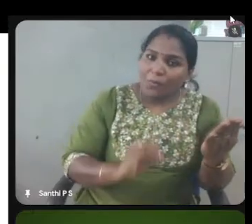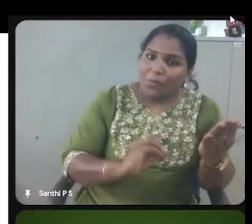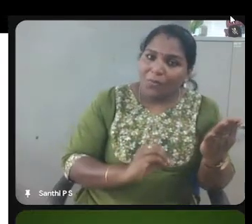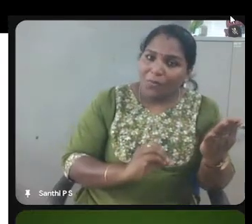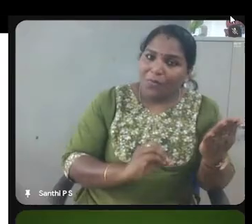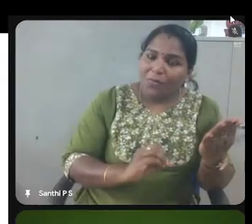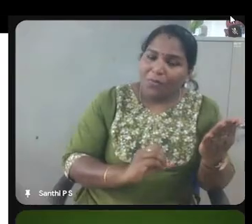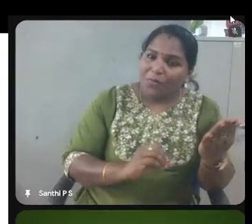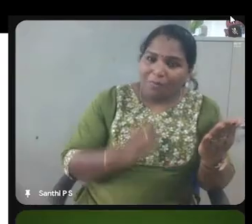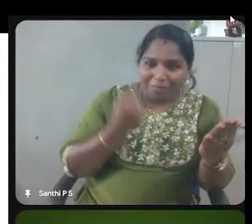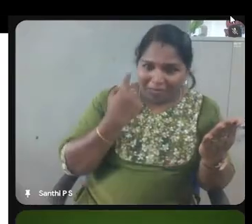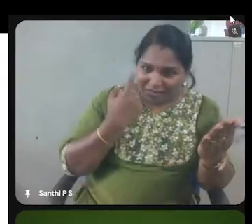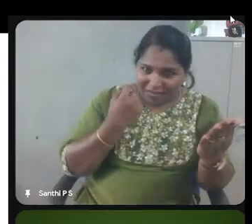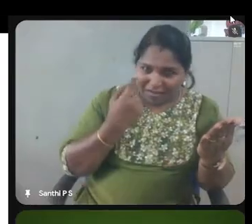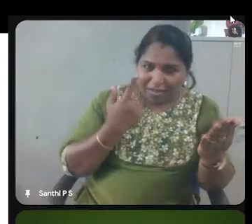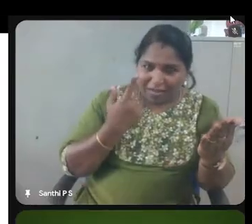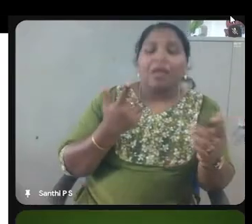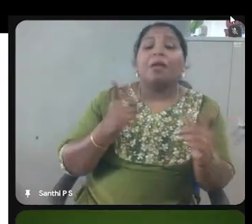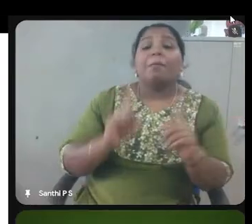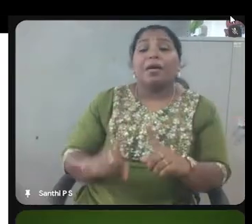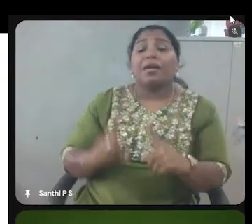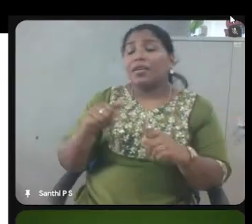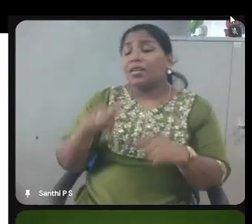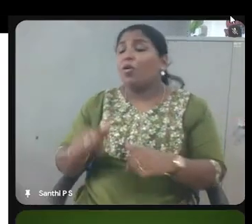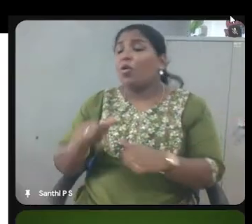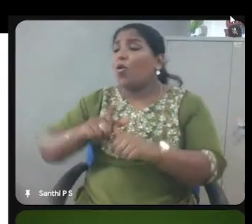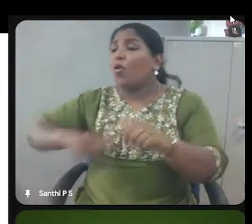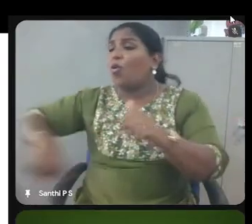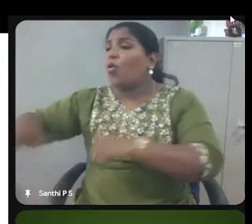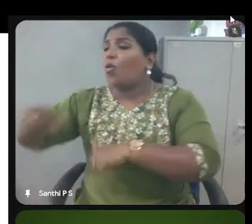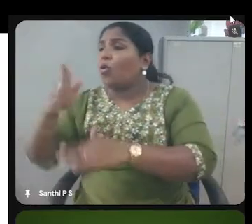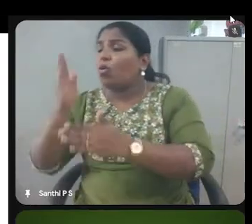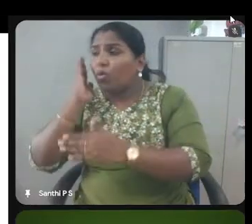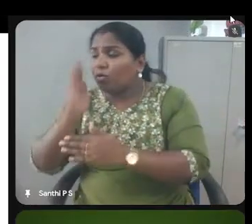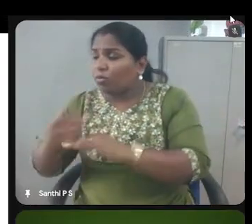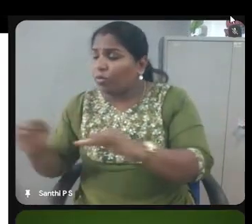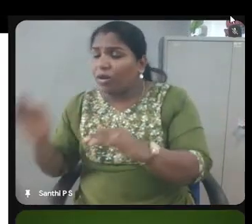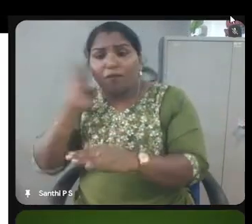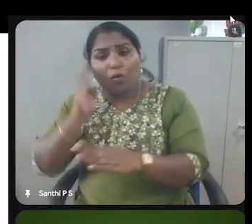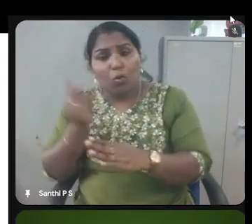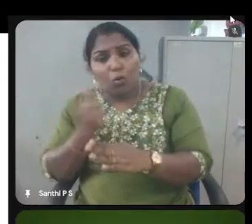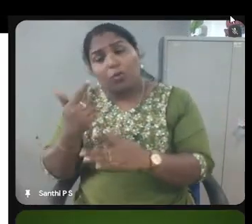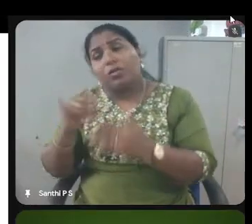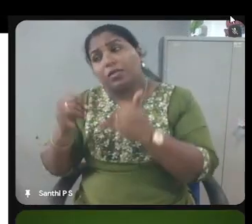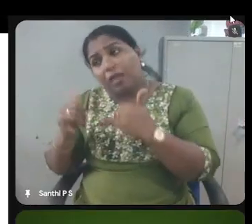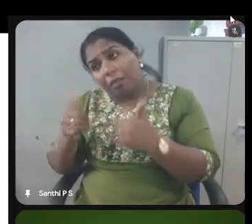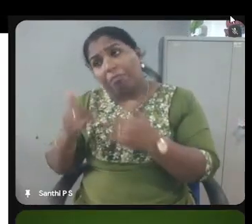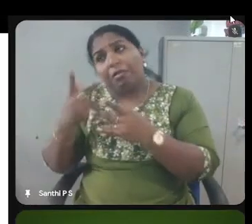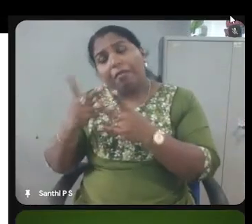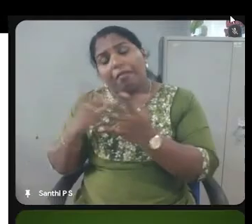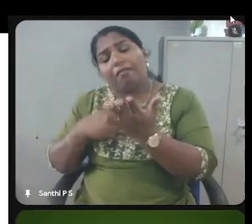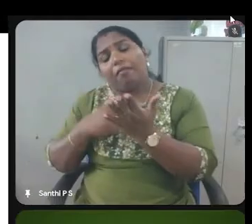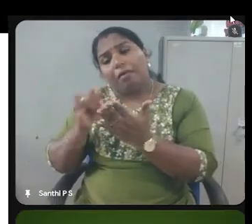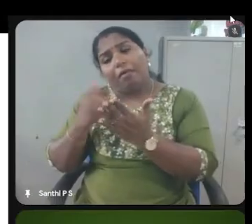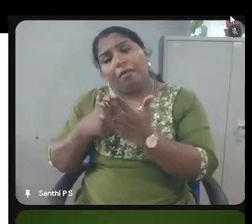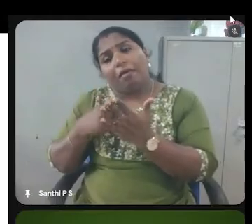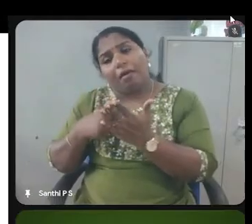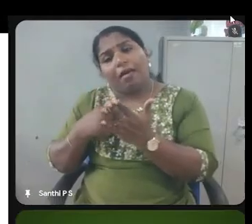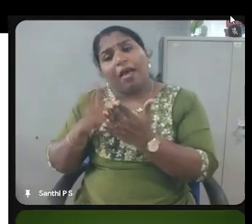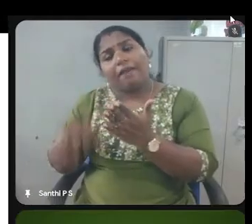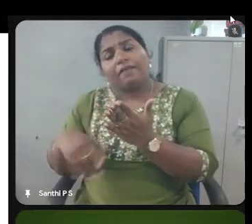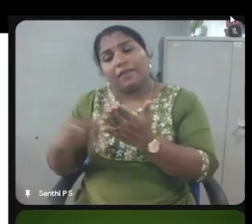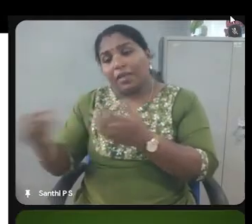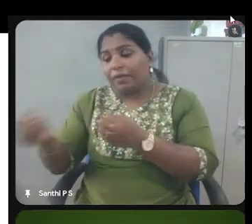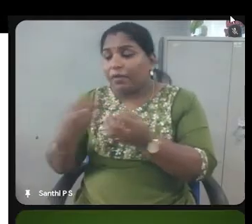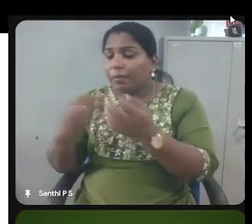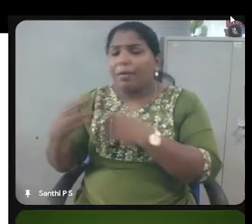പോയി പറയുന്നത്. ഇപ്പൊ എല്ലാ കുട്ടികളും ആ കാര്യം പറയുന്നത് കൊണ്ട് അത് ശരിയാകണമെന്നില്ല. അപ്പം സ്ക്രീൻ ടൈം അമ്മ കുറച്ചിട്ട് ബാക്കി